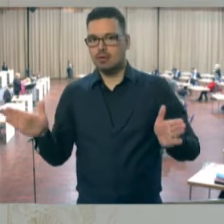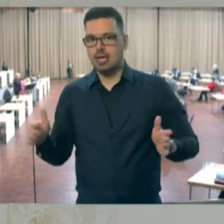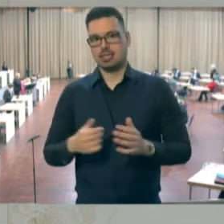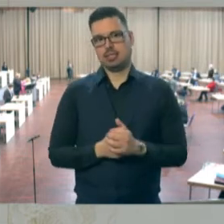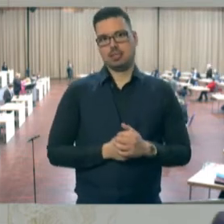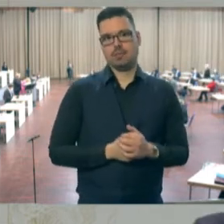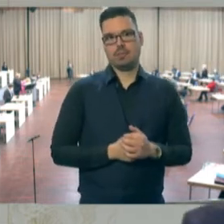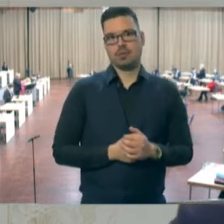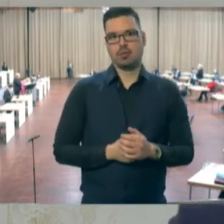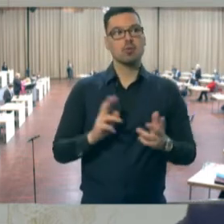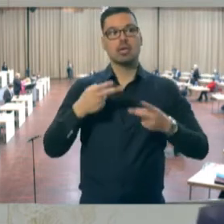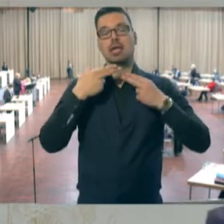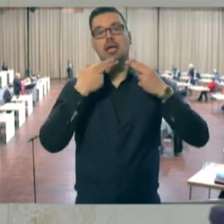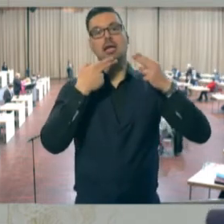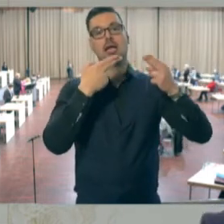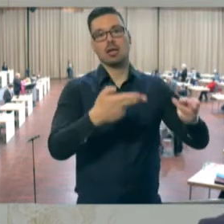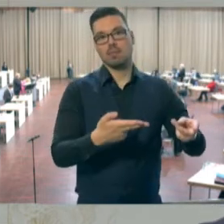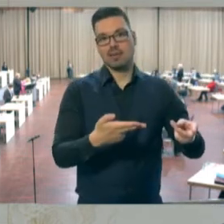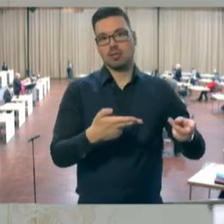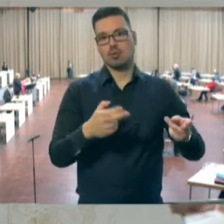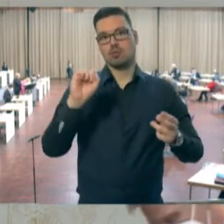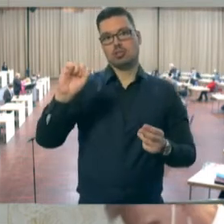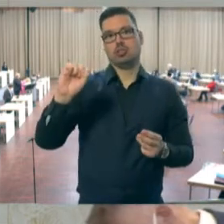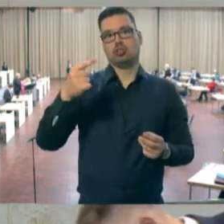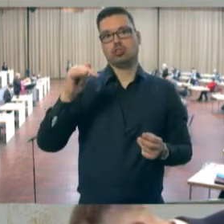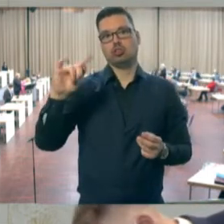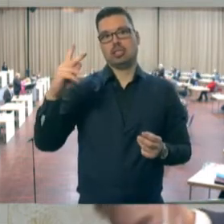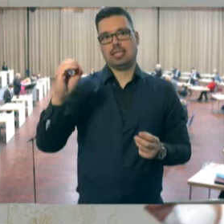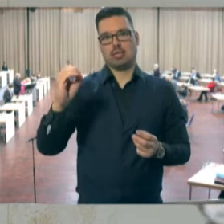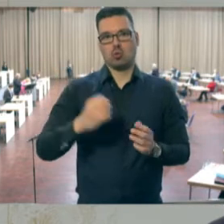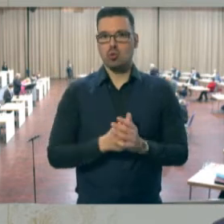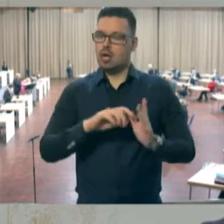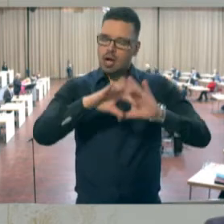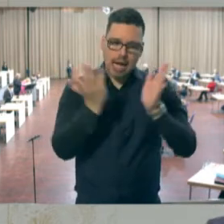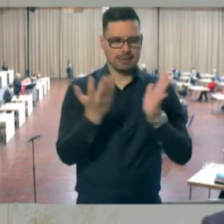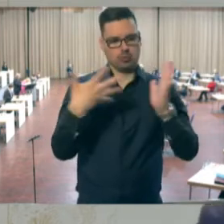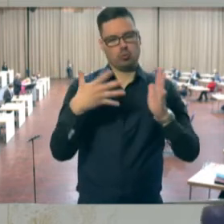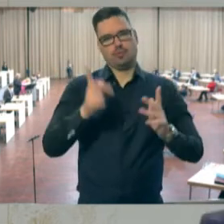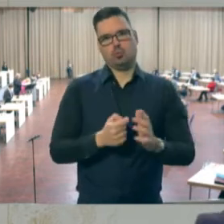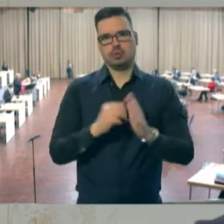keine Impfempfehlung, keine ausdrückliche Impfempfehlung der STIKO gibt.